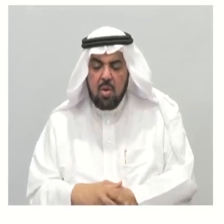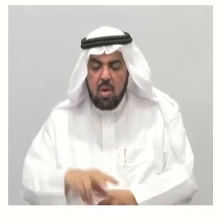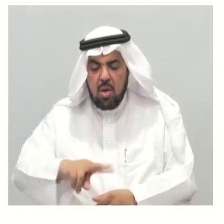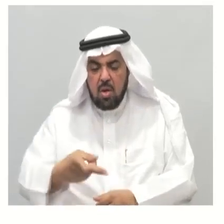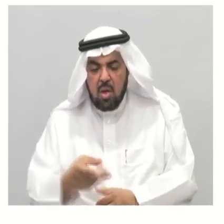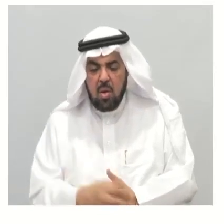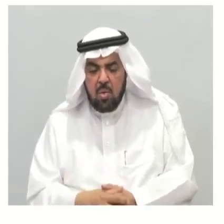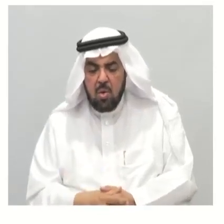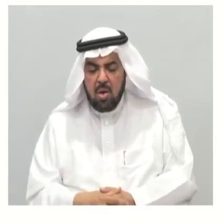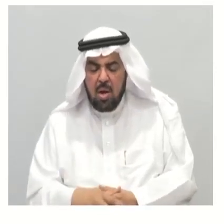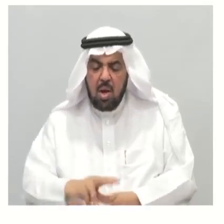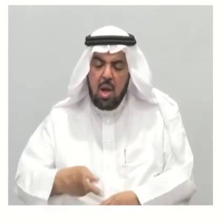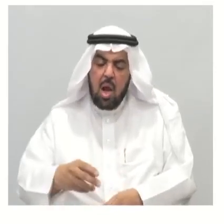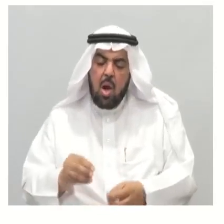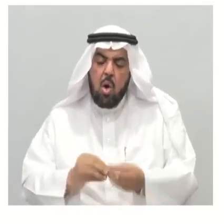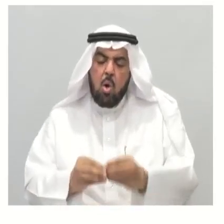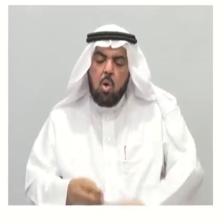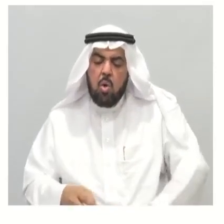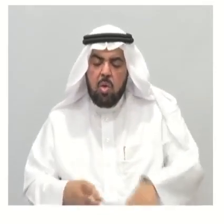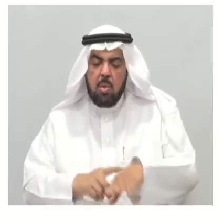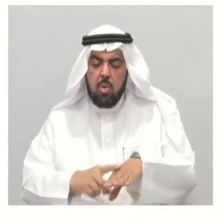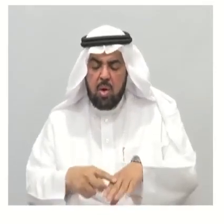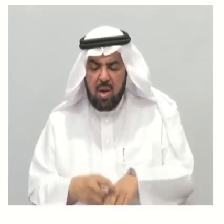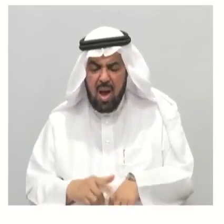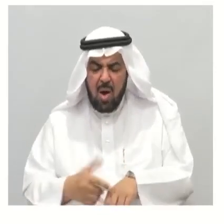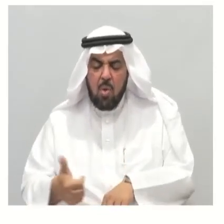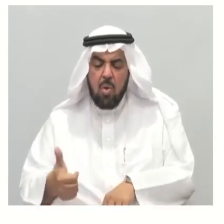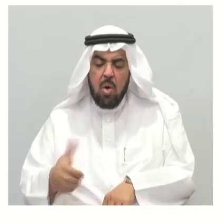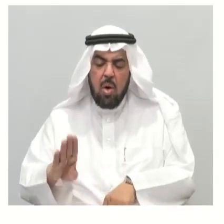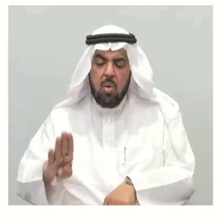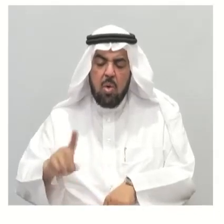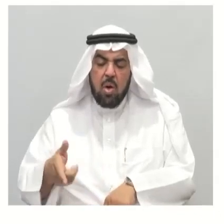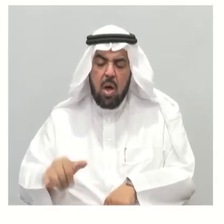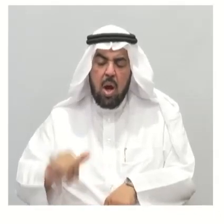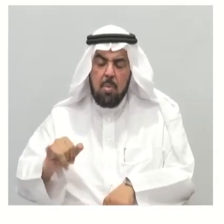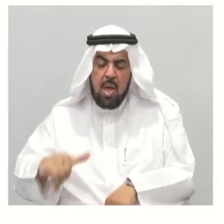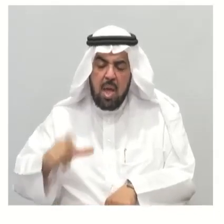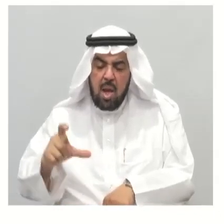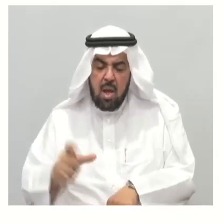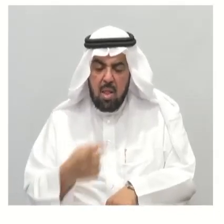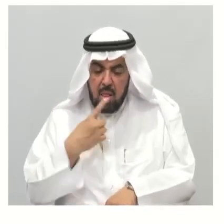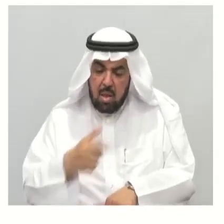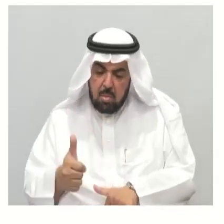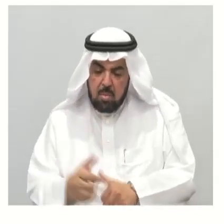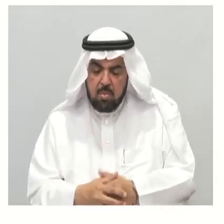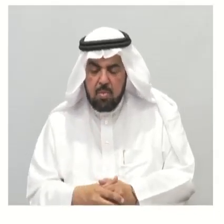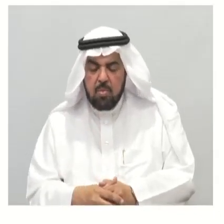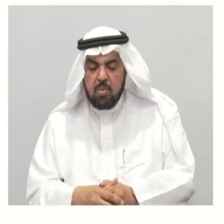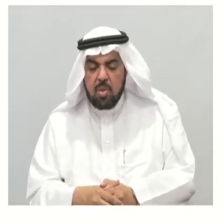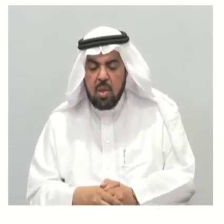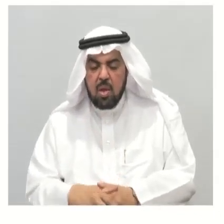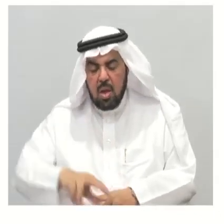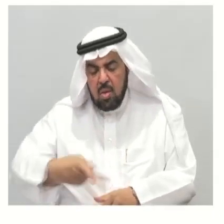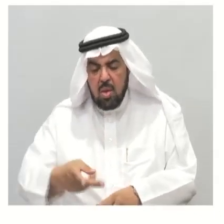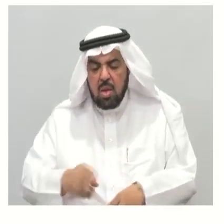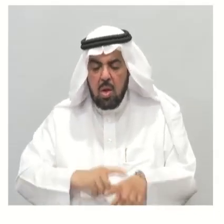يتحول إلى اللون البني أو الكراميل الذي يستخدم في صنع الحلويات وله طعم جميل. إذن يتحول